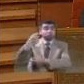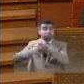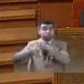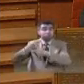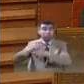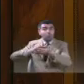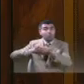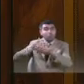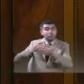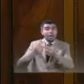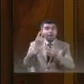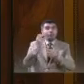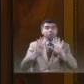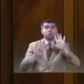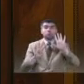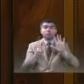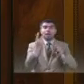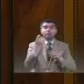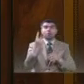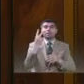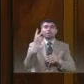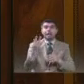بين 2009 و2013 وصلت